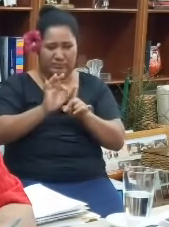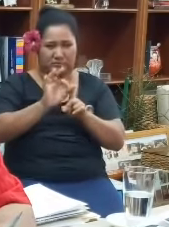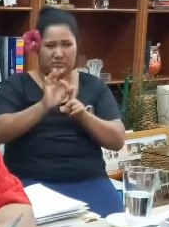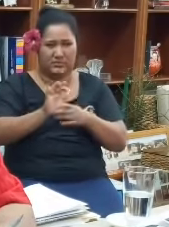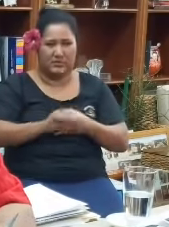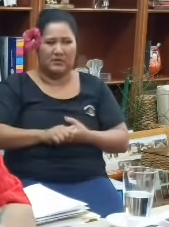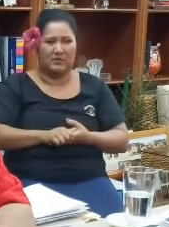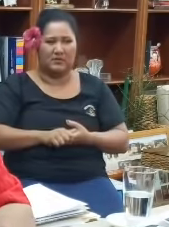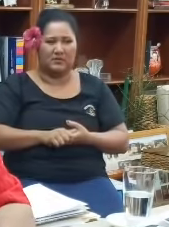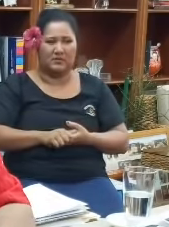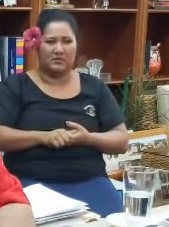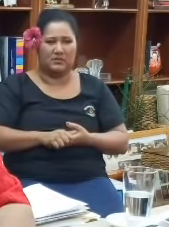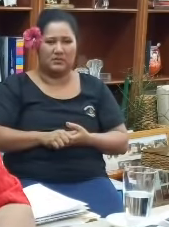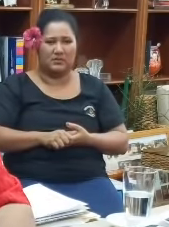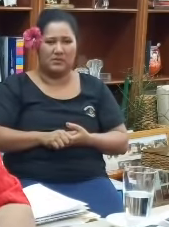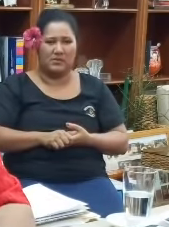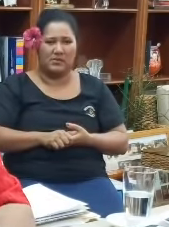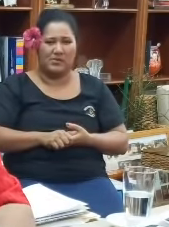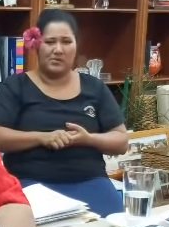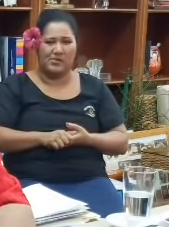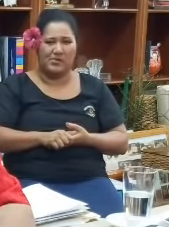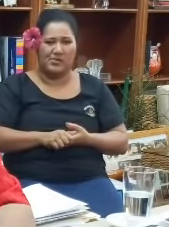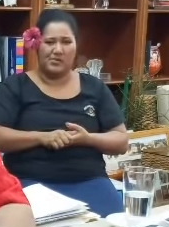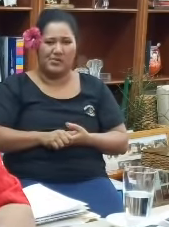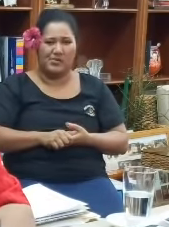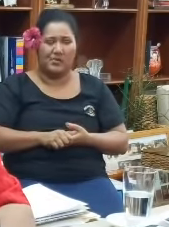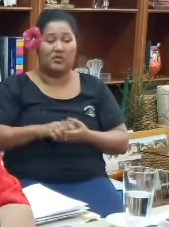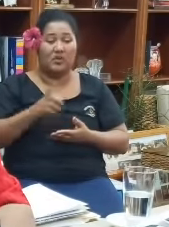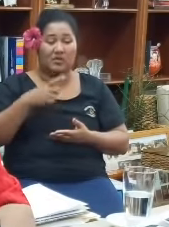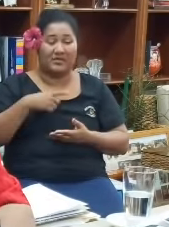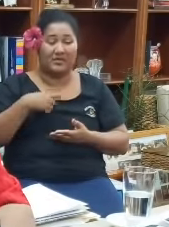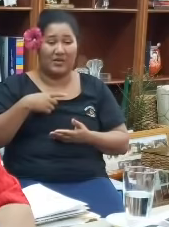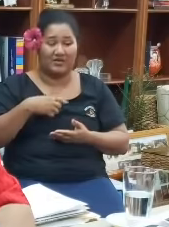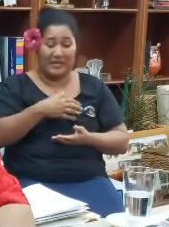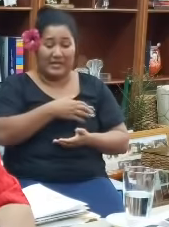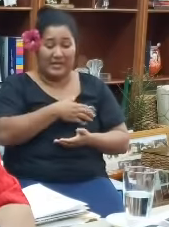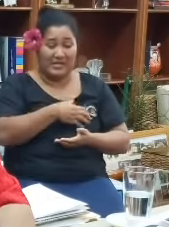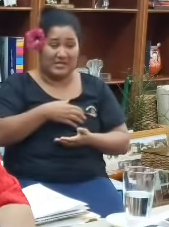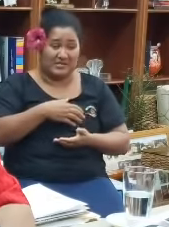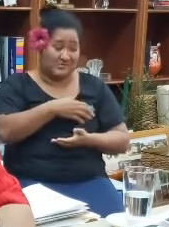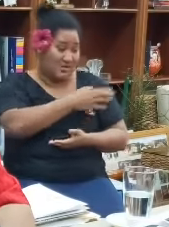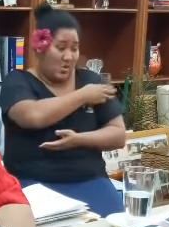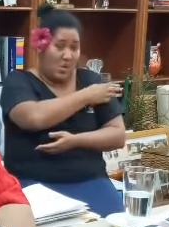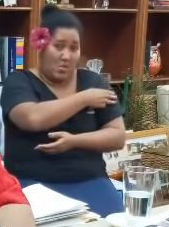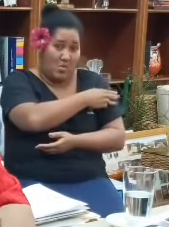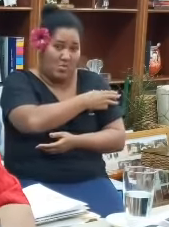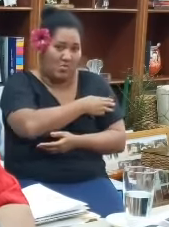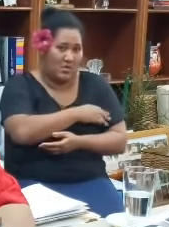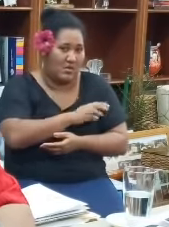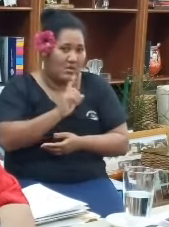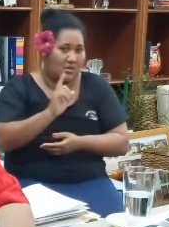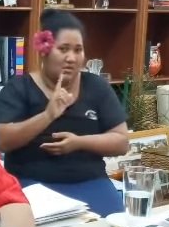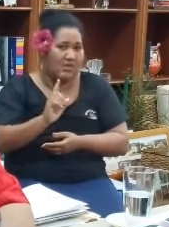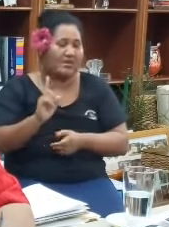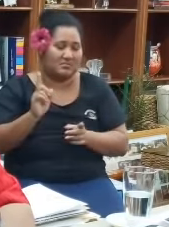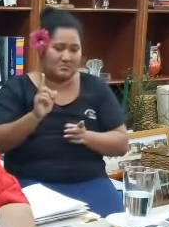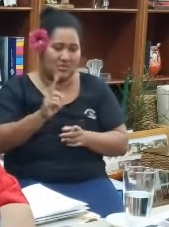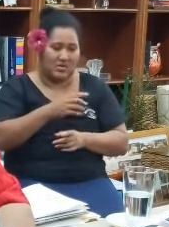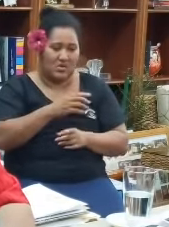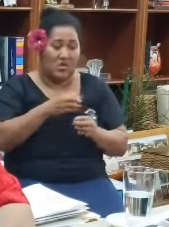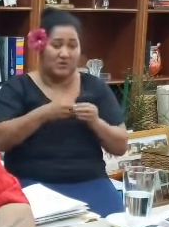Alala fo lana ele mfai ona nofo nofo ai leo leo e ava pe volta to